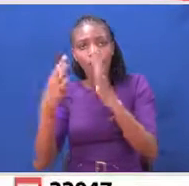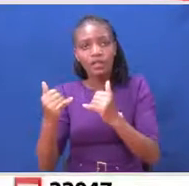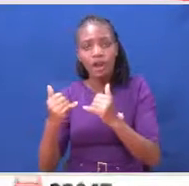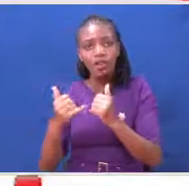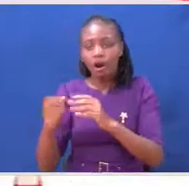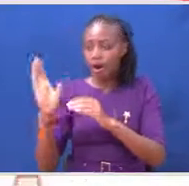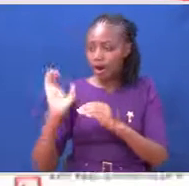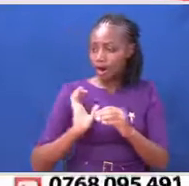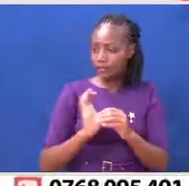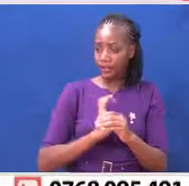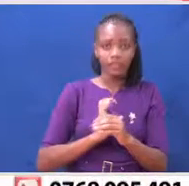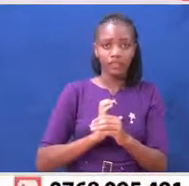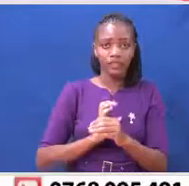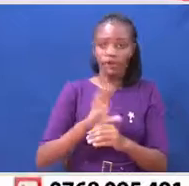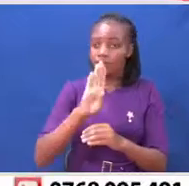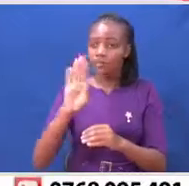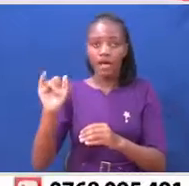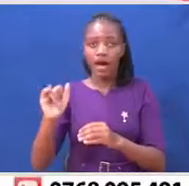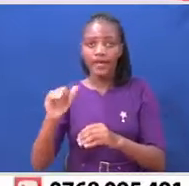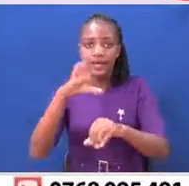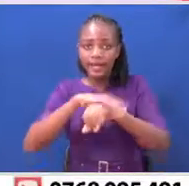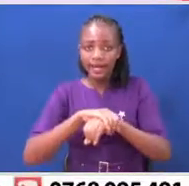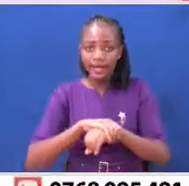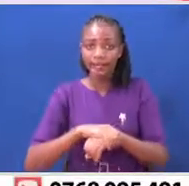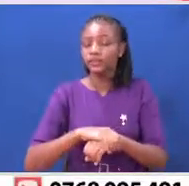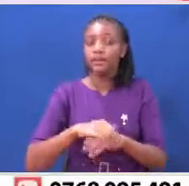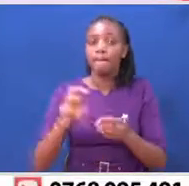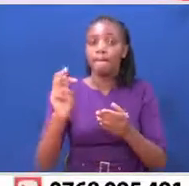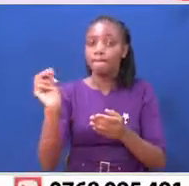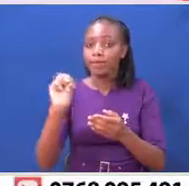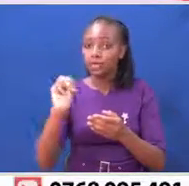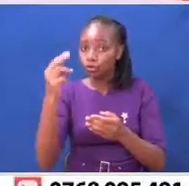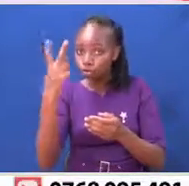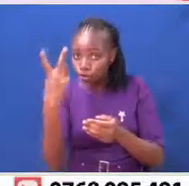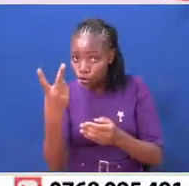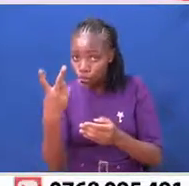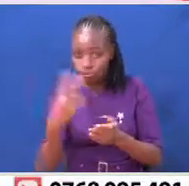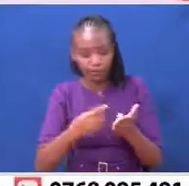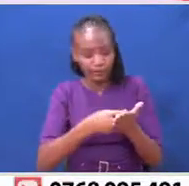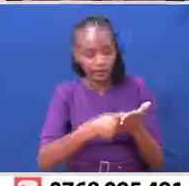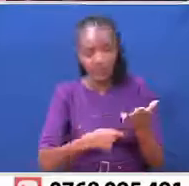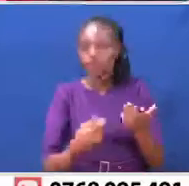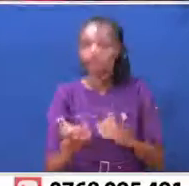jopo linaloongoza mchakato huo limepata zaidi ya saini milioni 2 kama anavyoarifu Paul Kirubi.